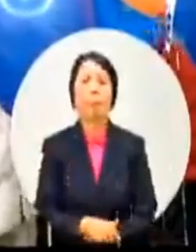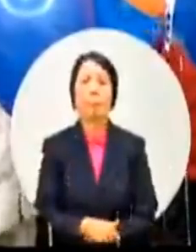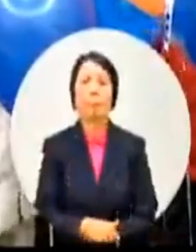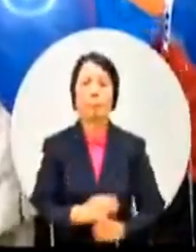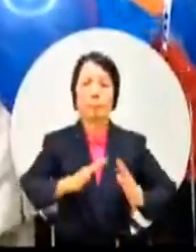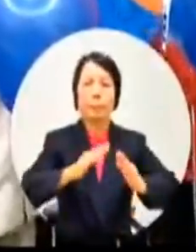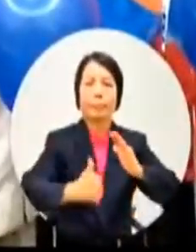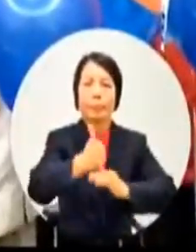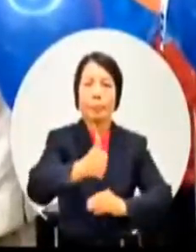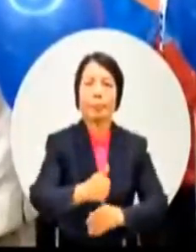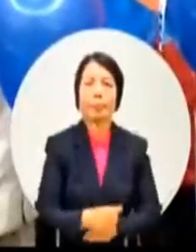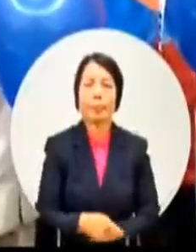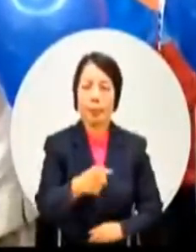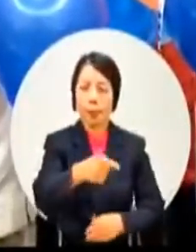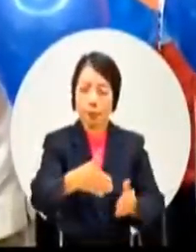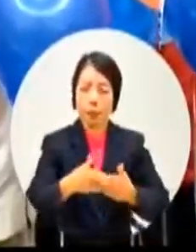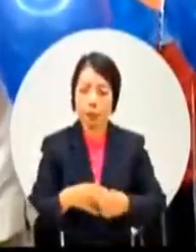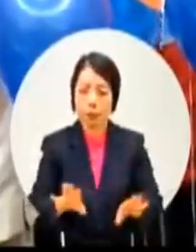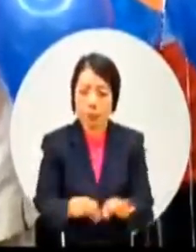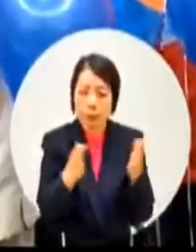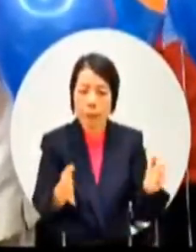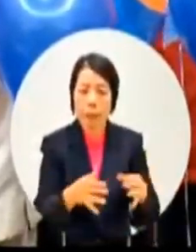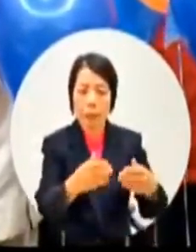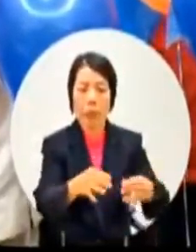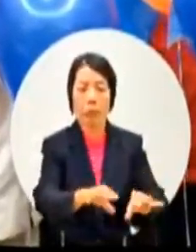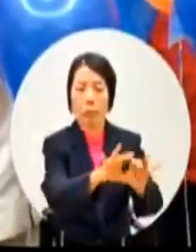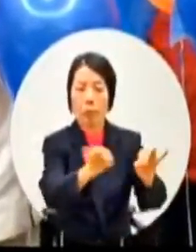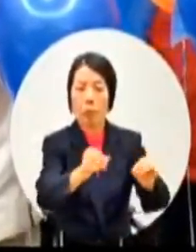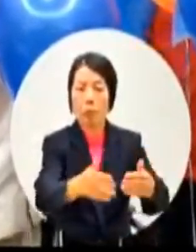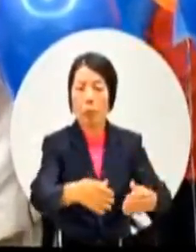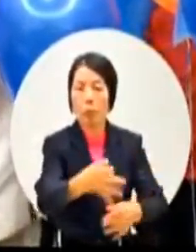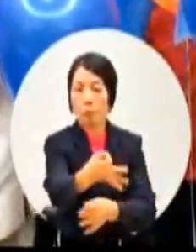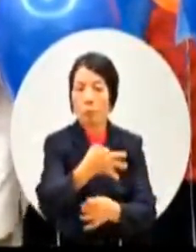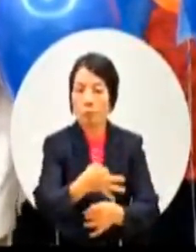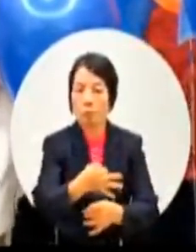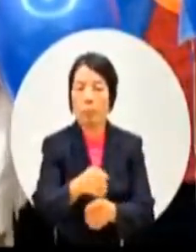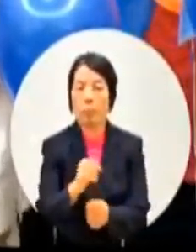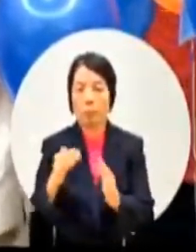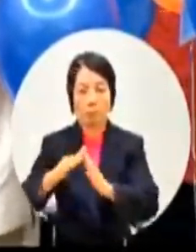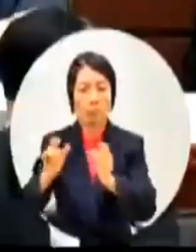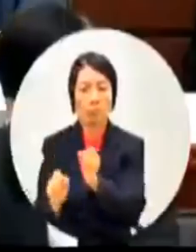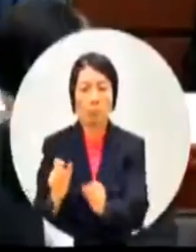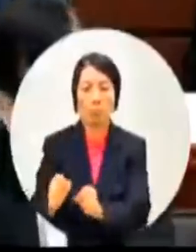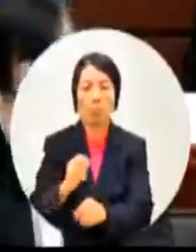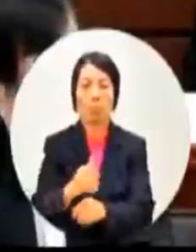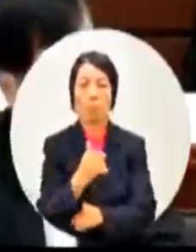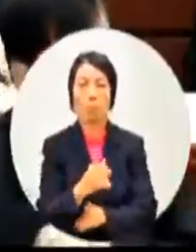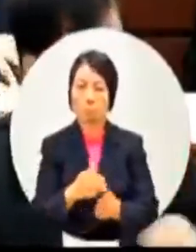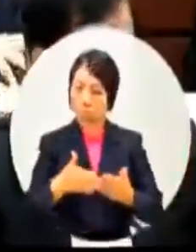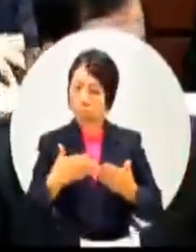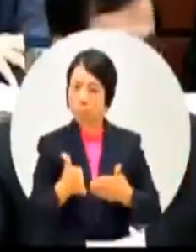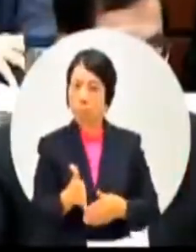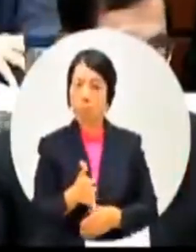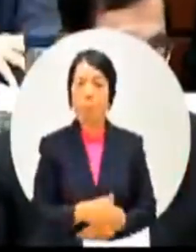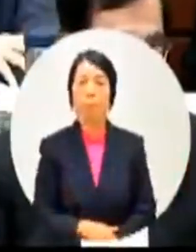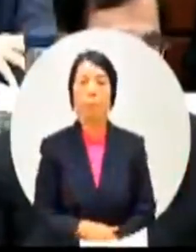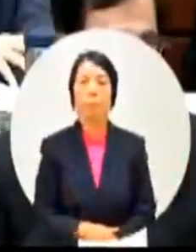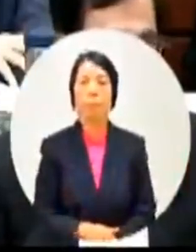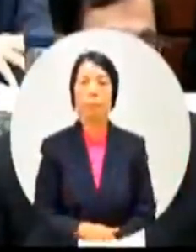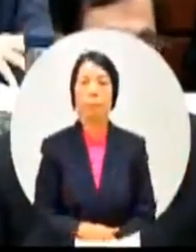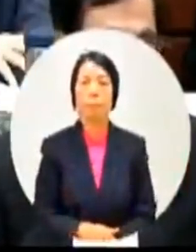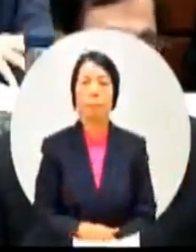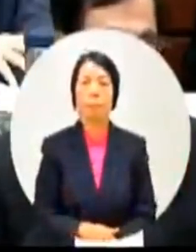入资买厝无？来，市长，你回答一下好唔好？ 来，市长，等 我。谢谢议员，陈议员，谢谢